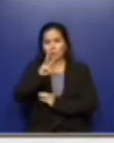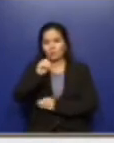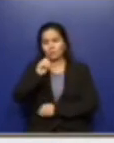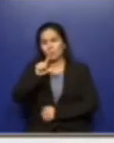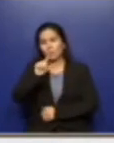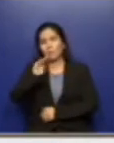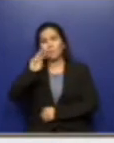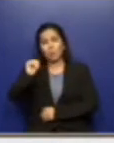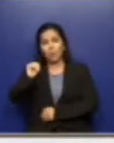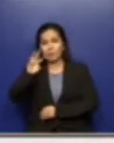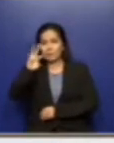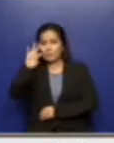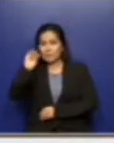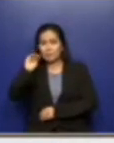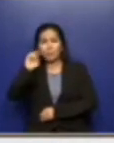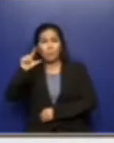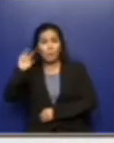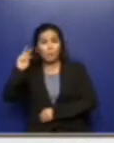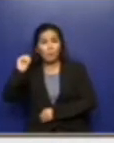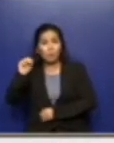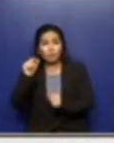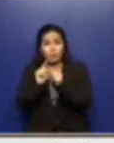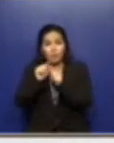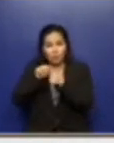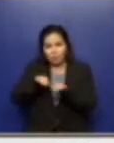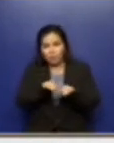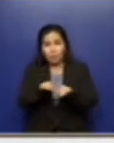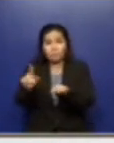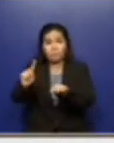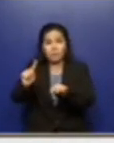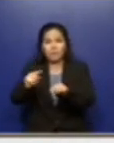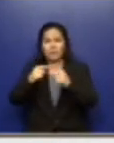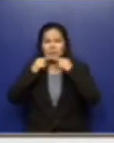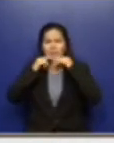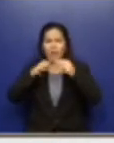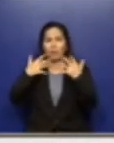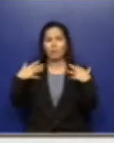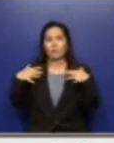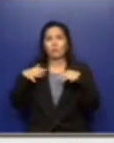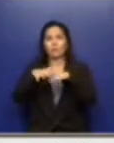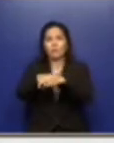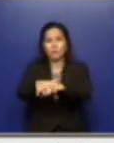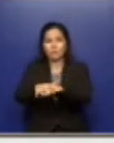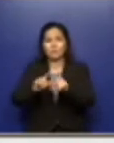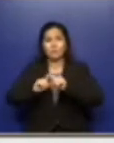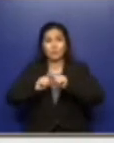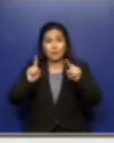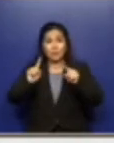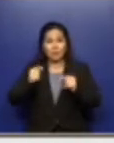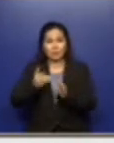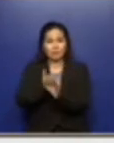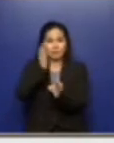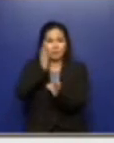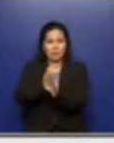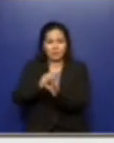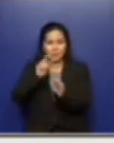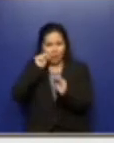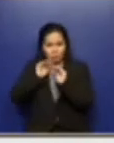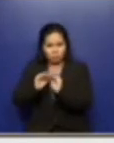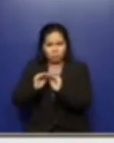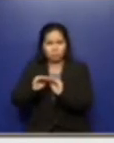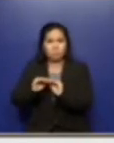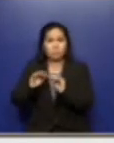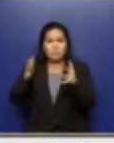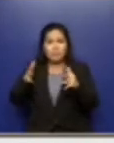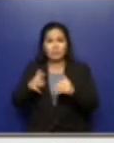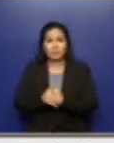อีก40ลูกบาศก์เมตรนั้นไหลไปไหนครับท่านประธานไหลลงทะเลแต่ไม่มีปัญญาสร้างเขื่อนกั้นน้ำ